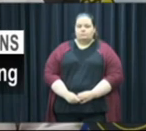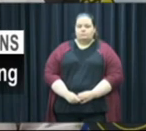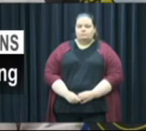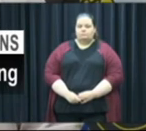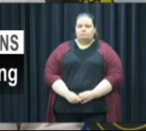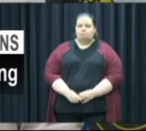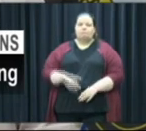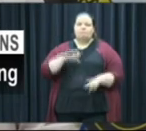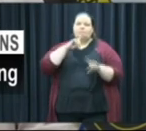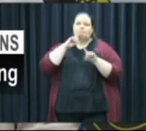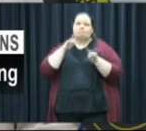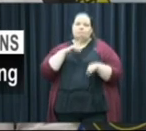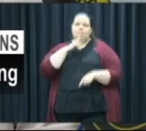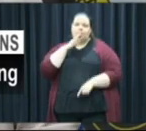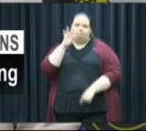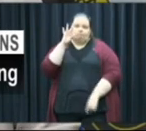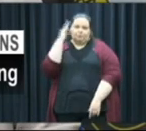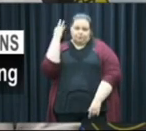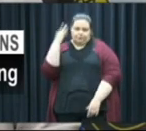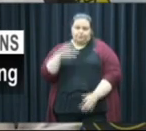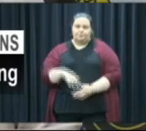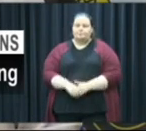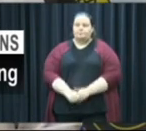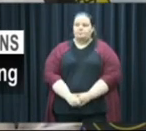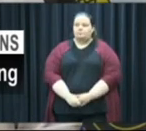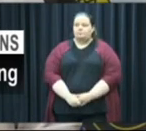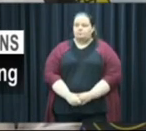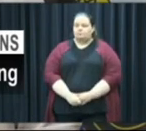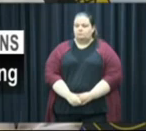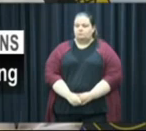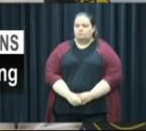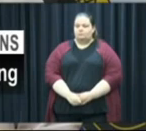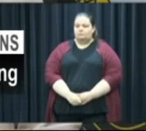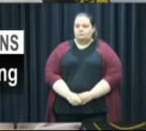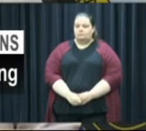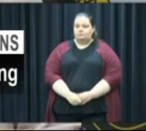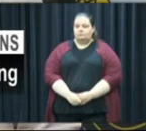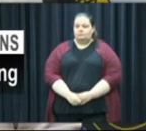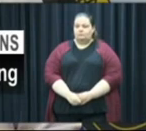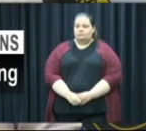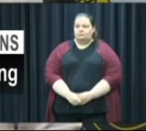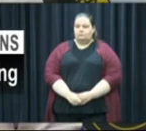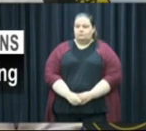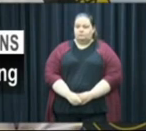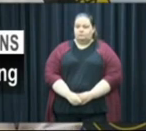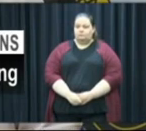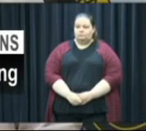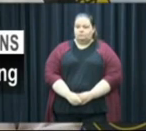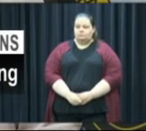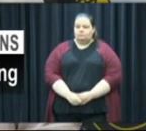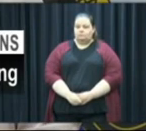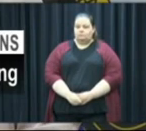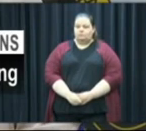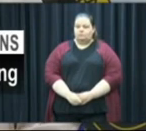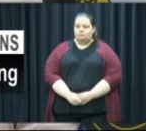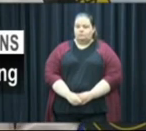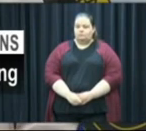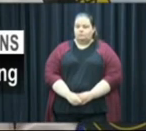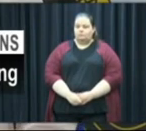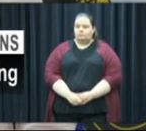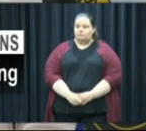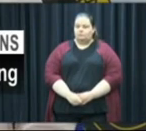je comprends la question. Non, on n'a pas calculé un pourcentage. La recommandation qu'on fait maintenant,